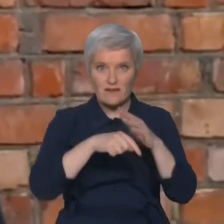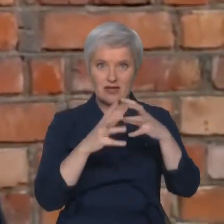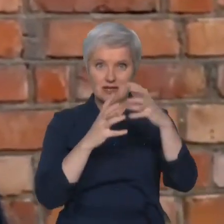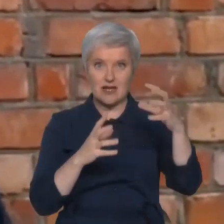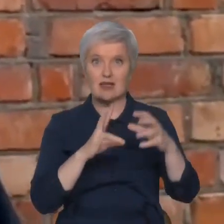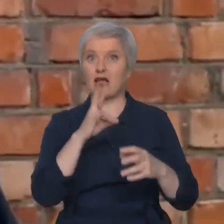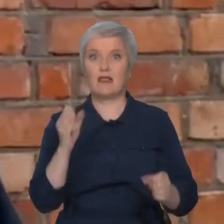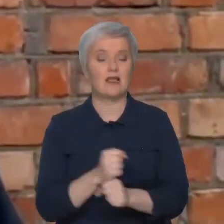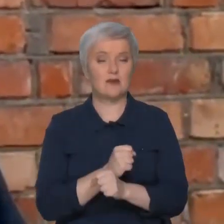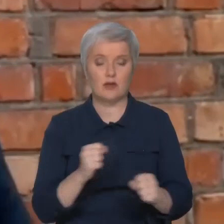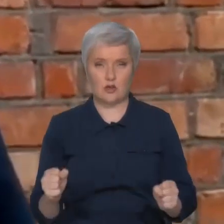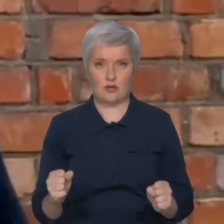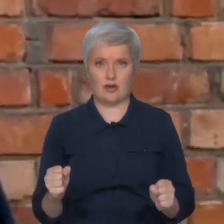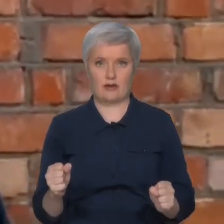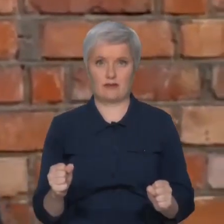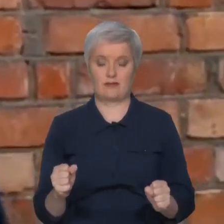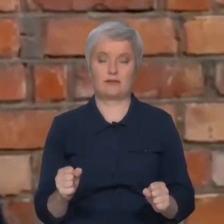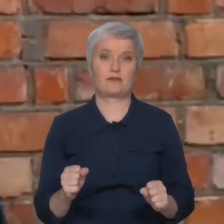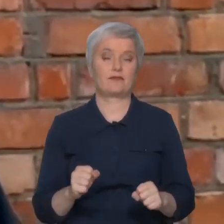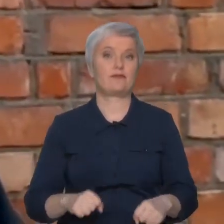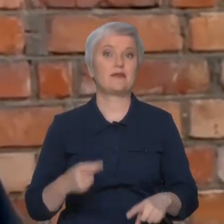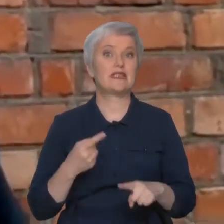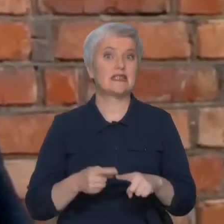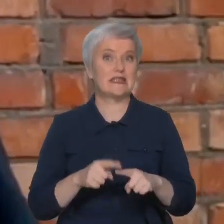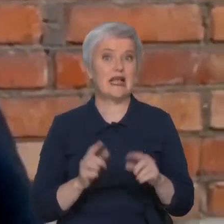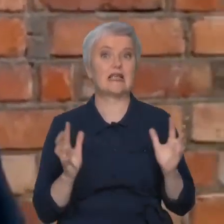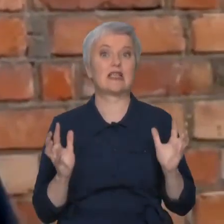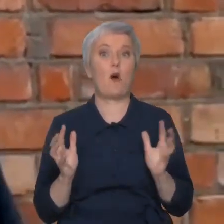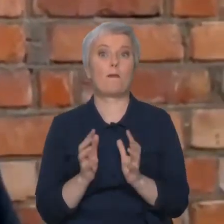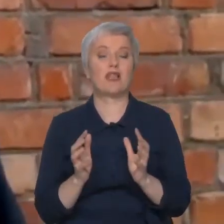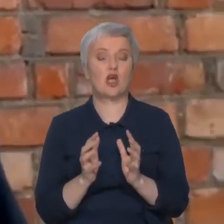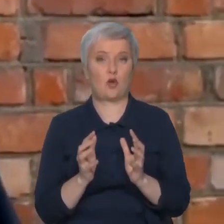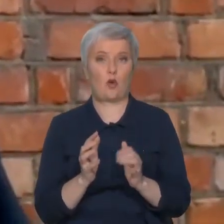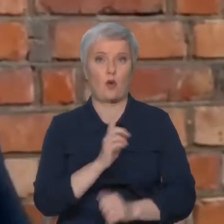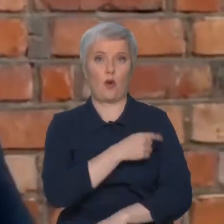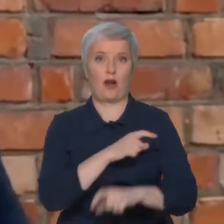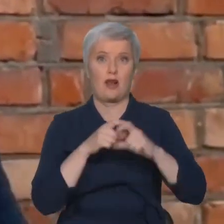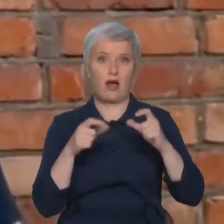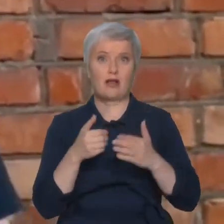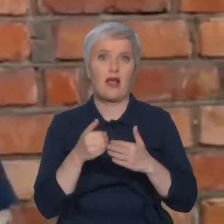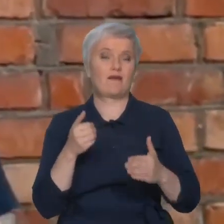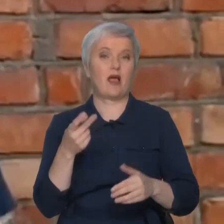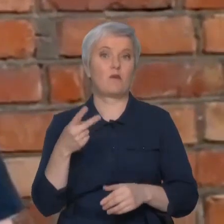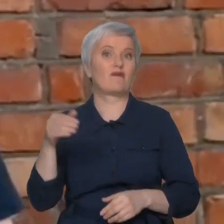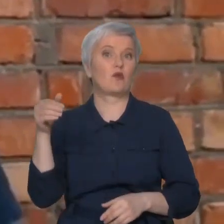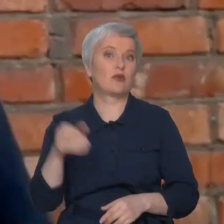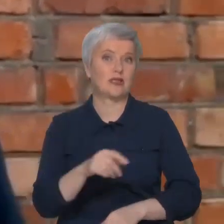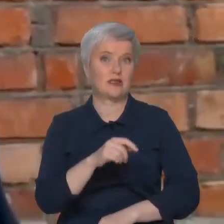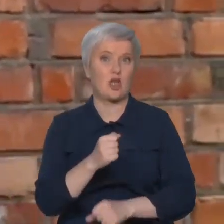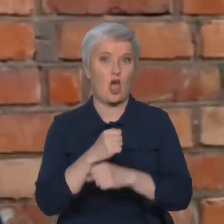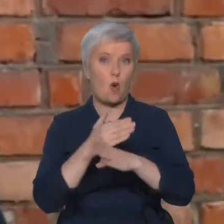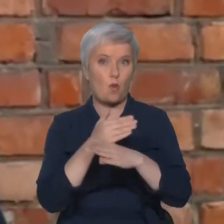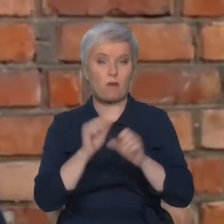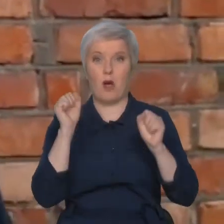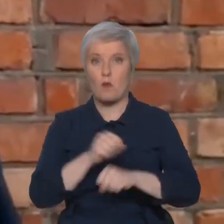не спрацювали. І це вберегло лікарню від понад 1500 уламків, які могло